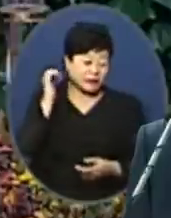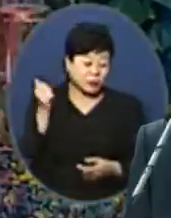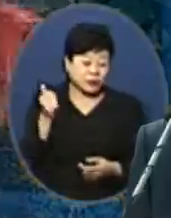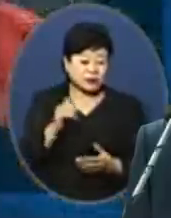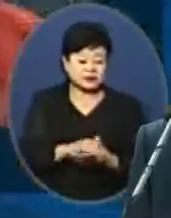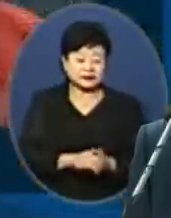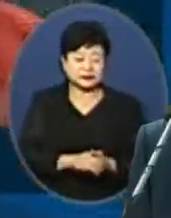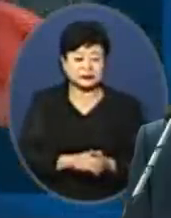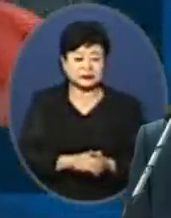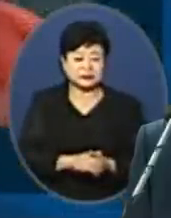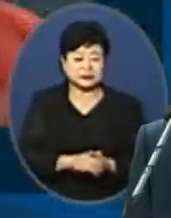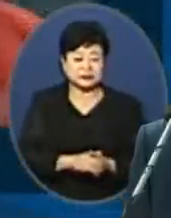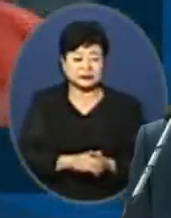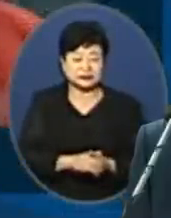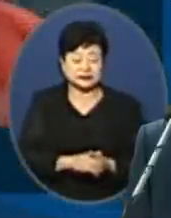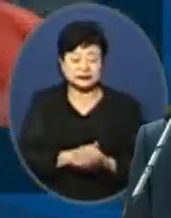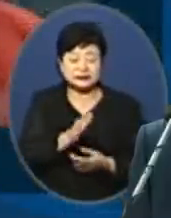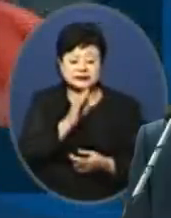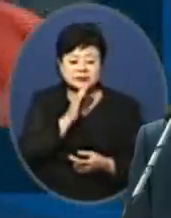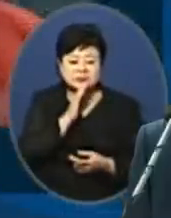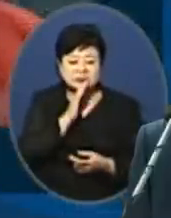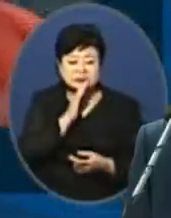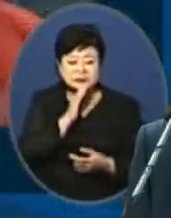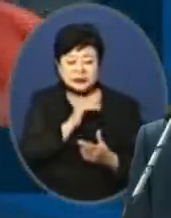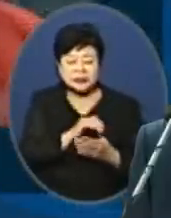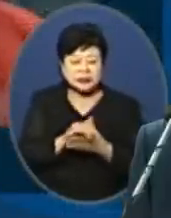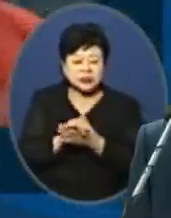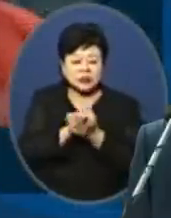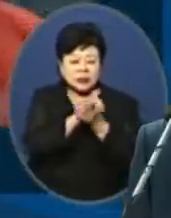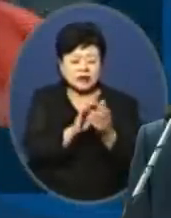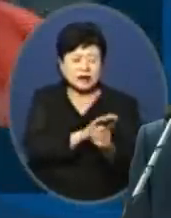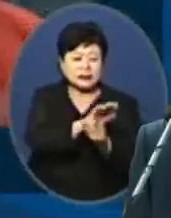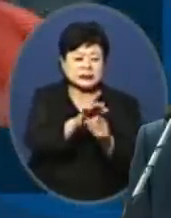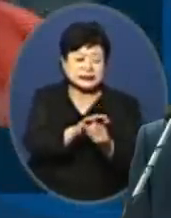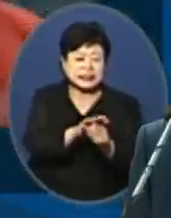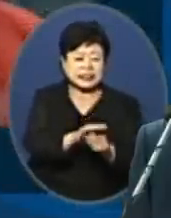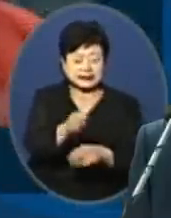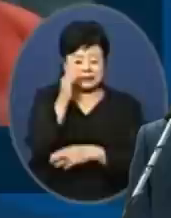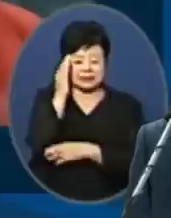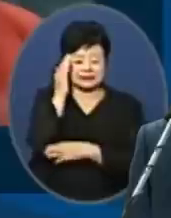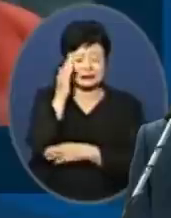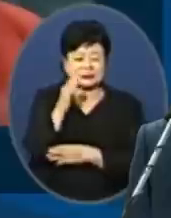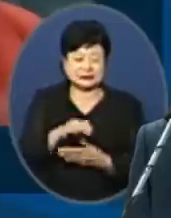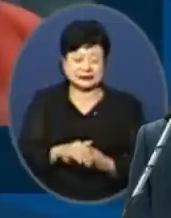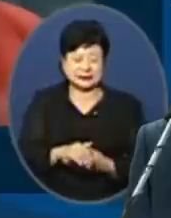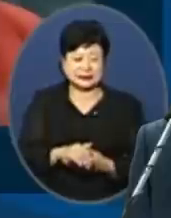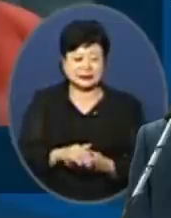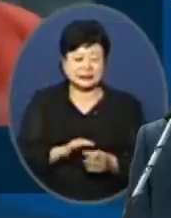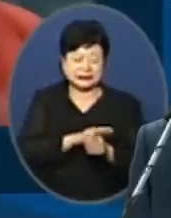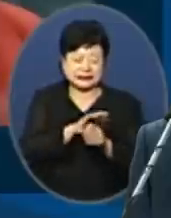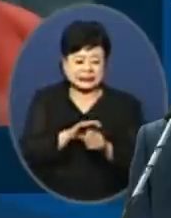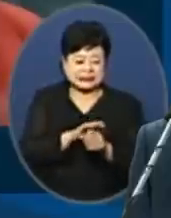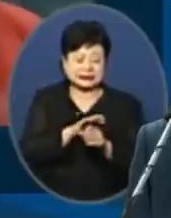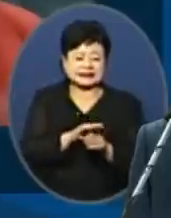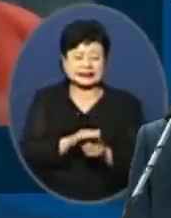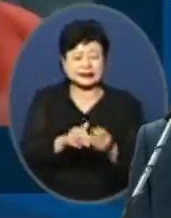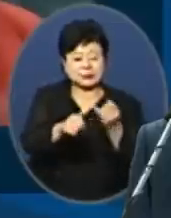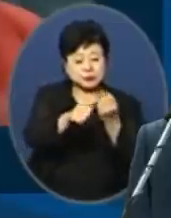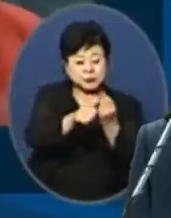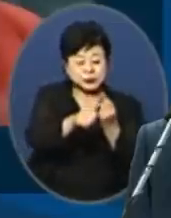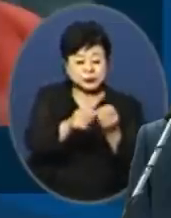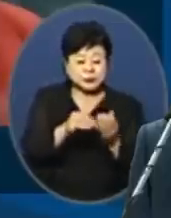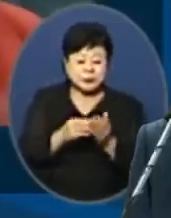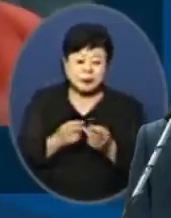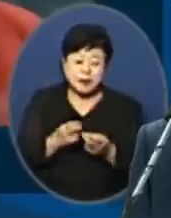부부는 금슬이 좋기로 유명한데 이들이 어느 대학에서 강연을 끝냈을 때 인꼬부부의 비결을 묻는 질문에